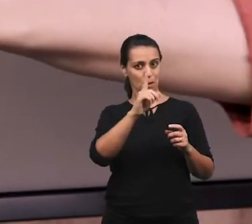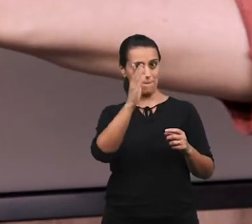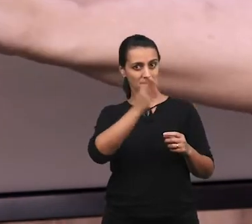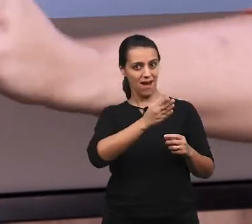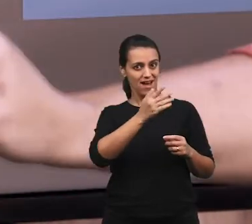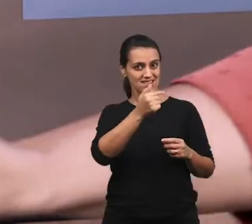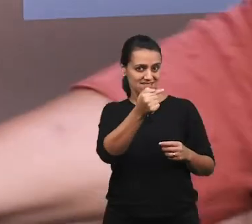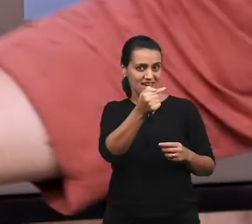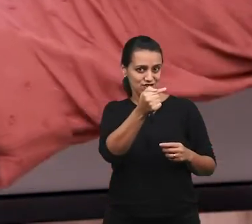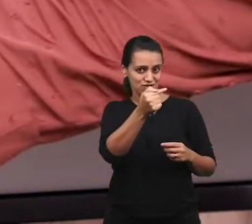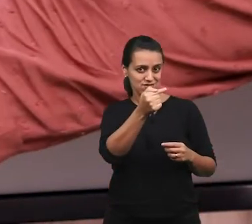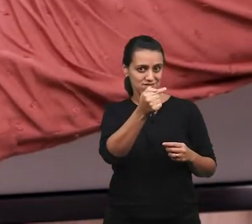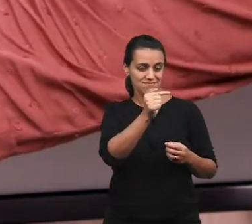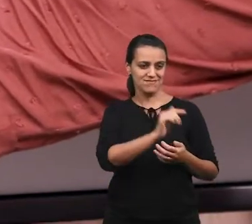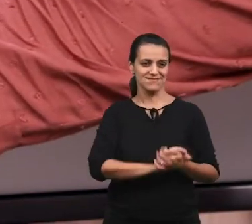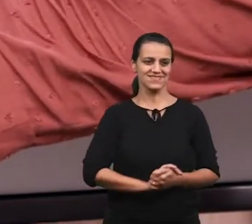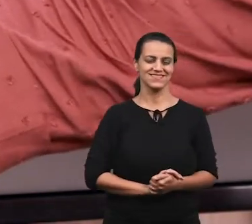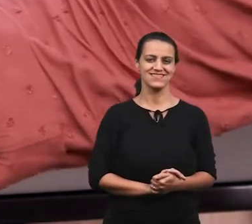ступенью, септаккорд.